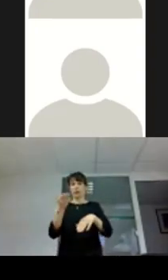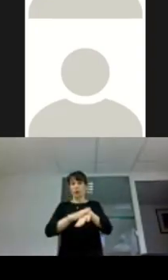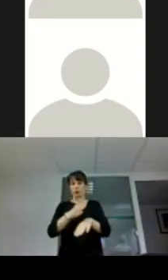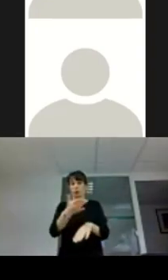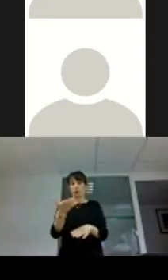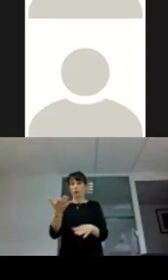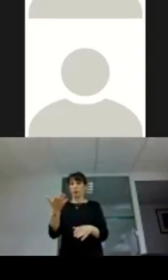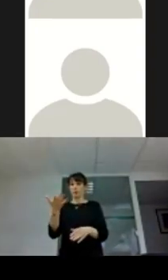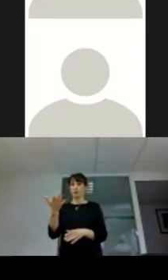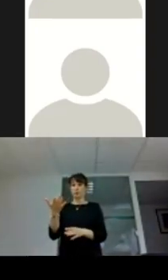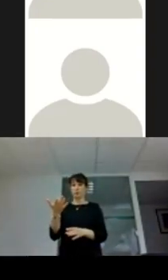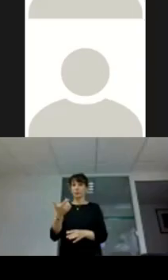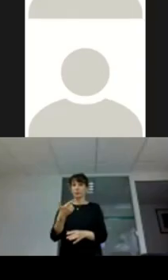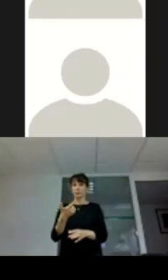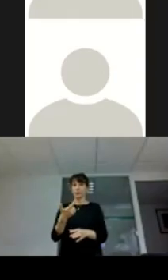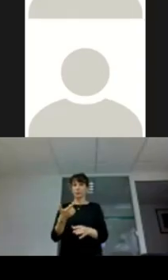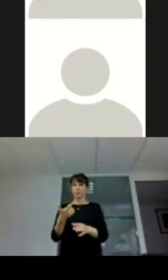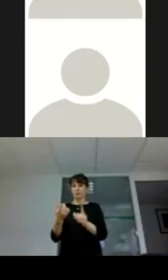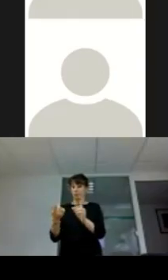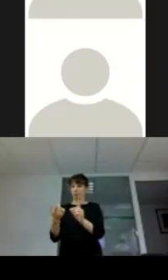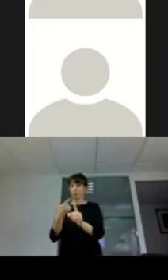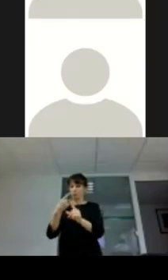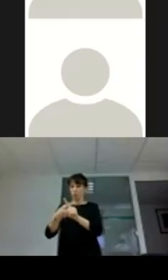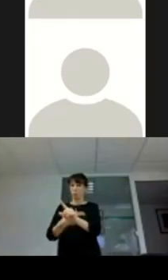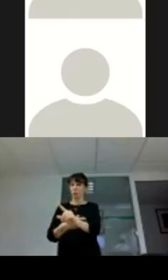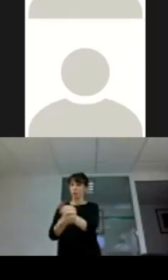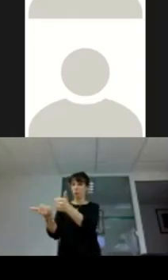Et là, ils ont une réelle place, pas encore